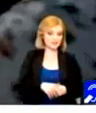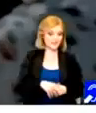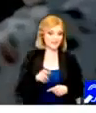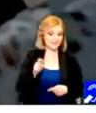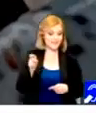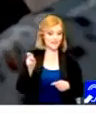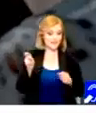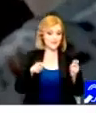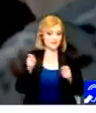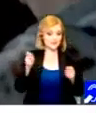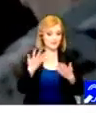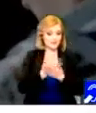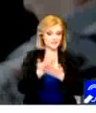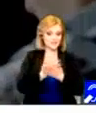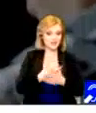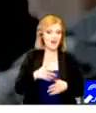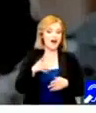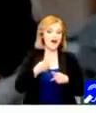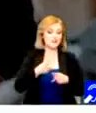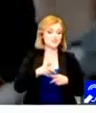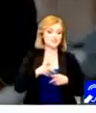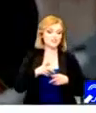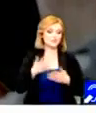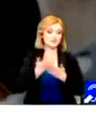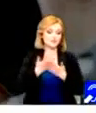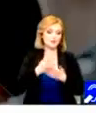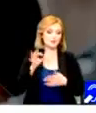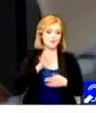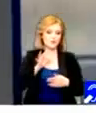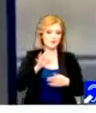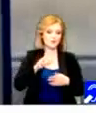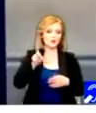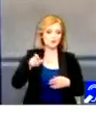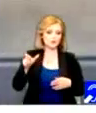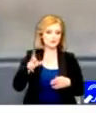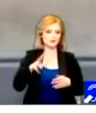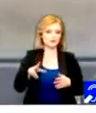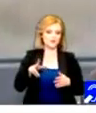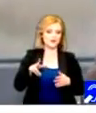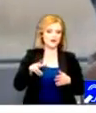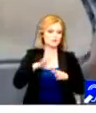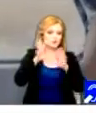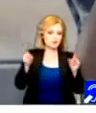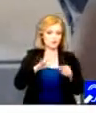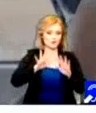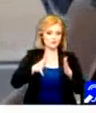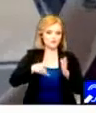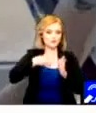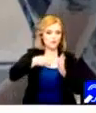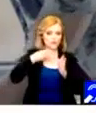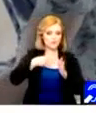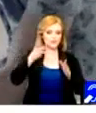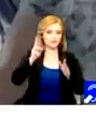6 pasageri într-un compartiment de tren în drum spre mare, ale căror vieți vor vira spre un coșmar. Adi Voicu este absolvent al Facultății de Film